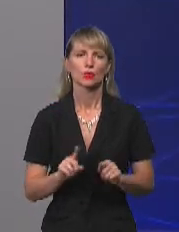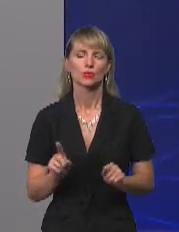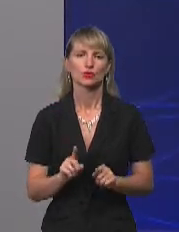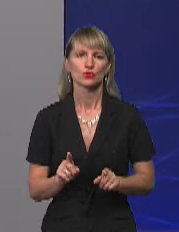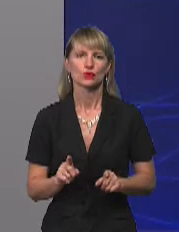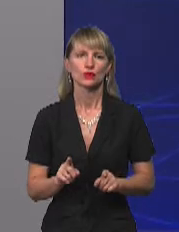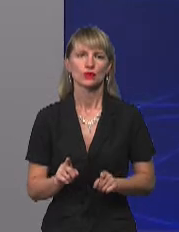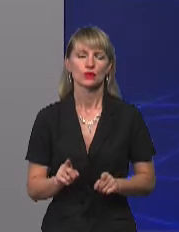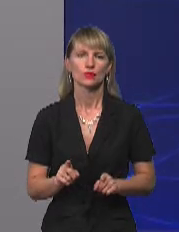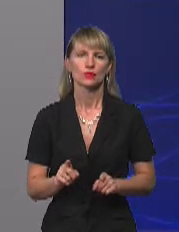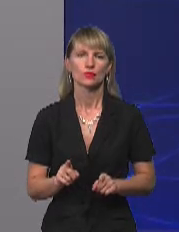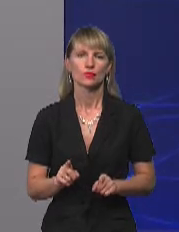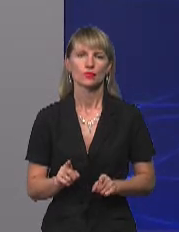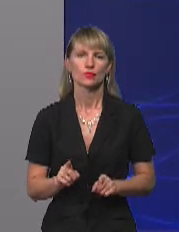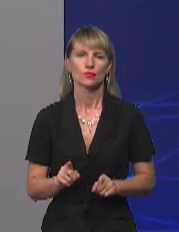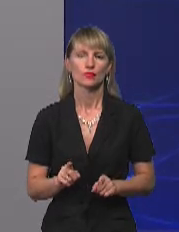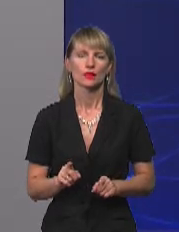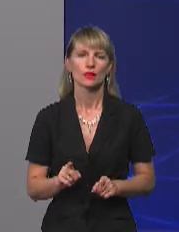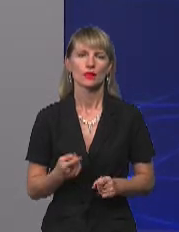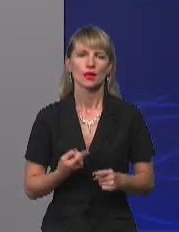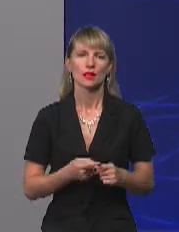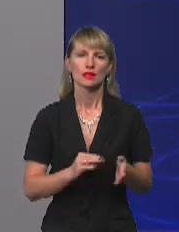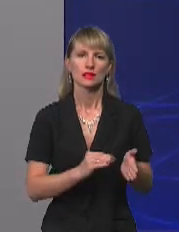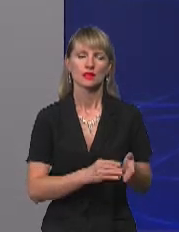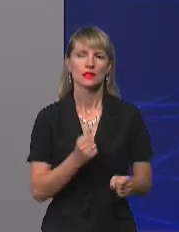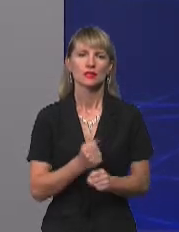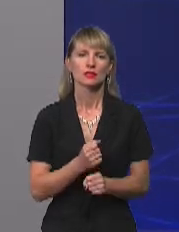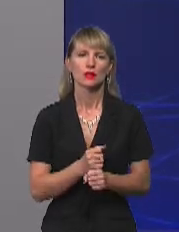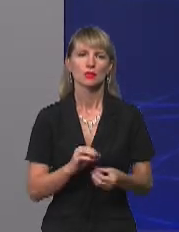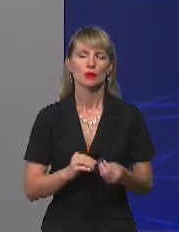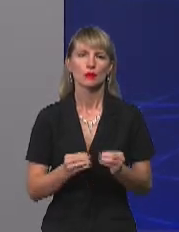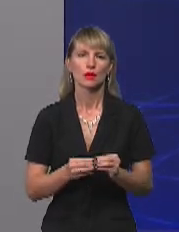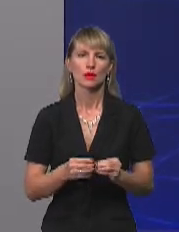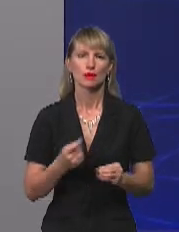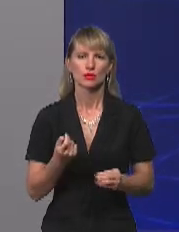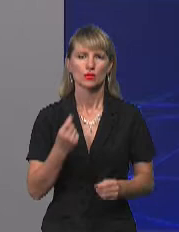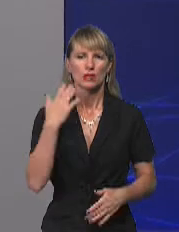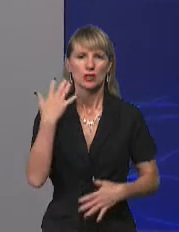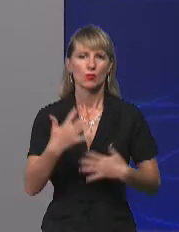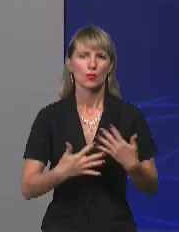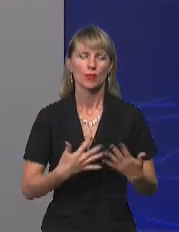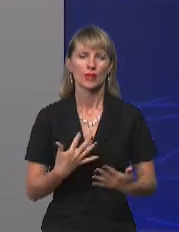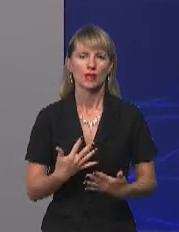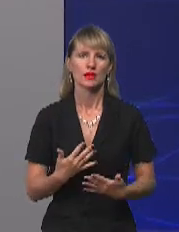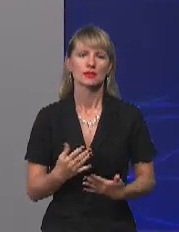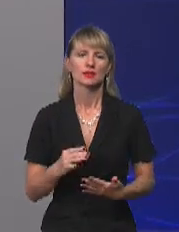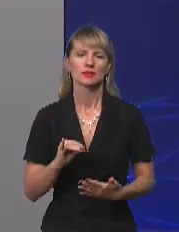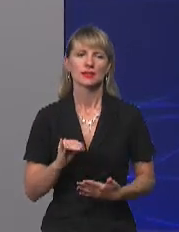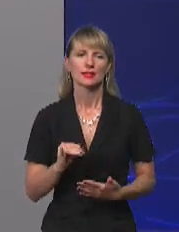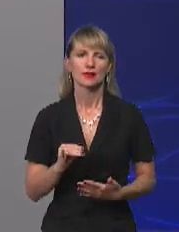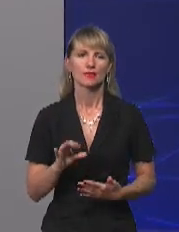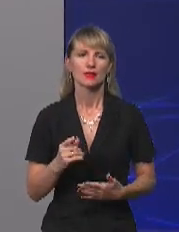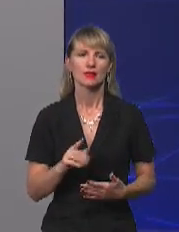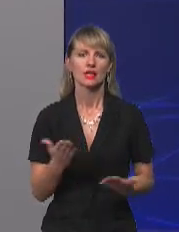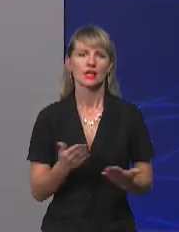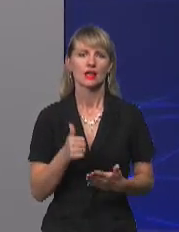саме ці відсилочні статті створюють певну проблематику, запутаність, але саме який